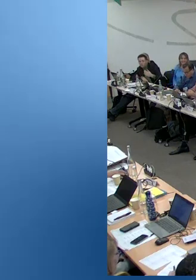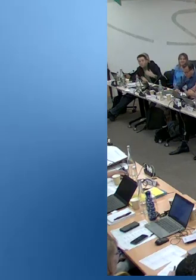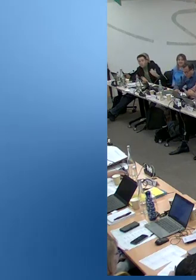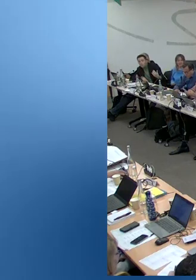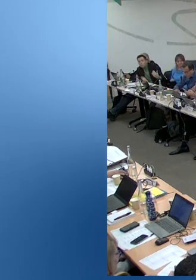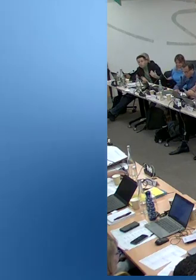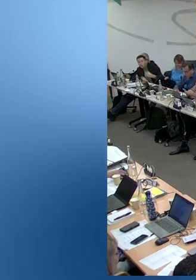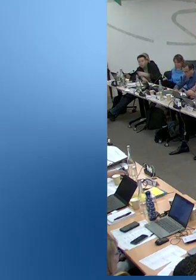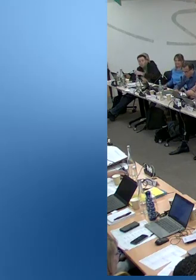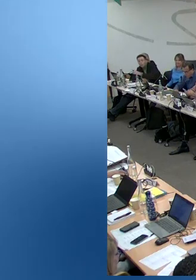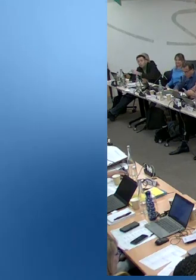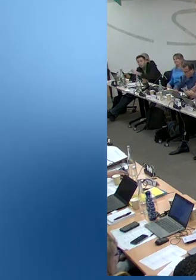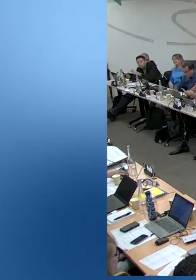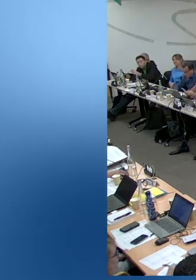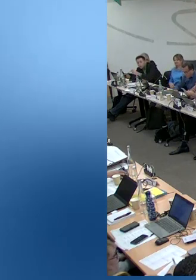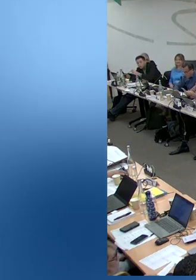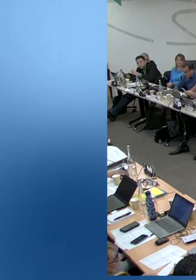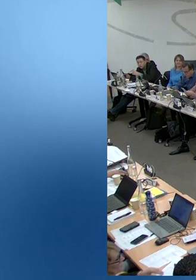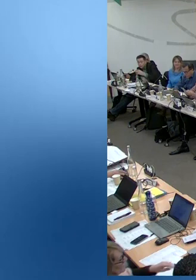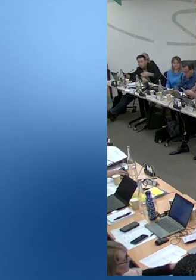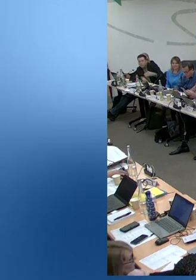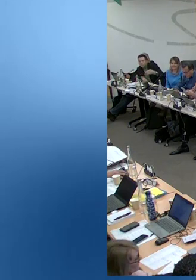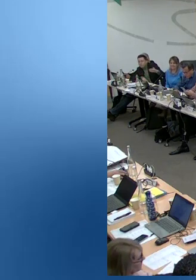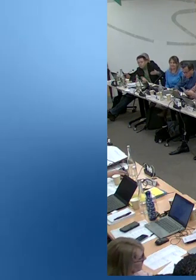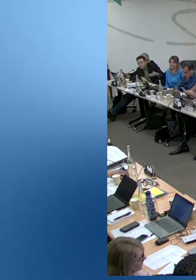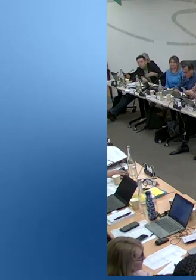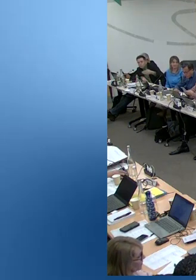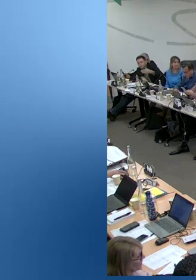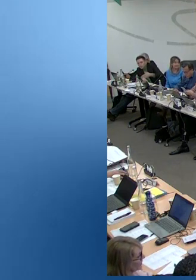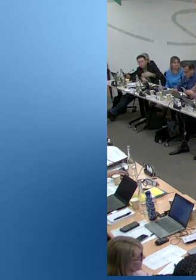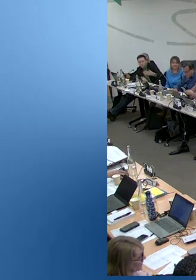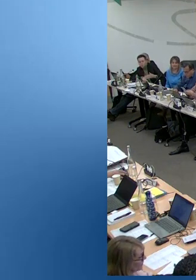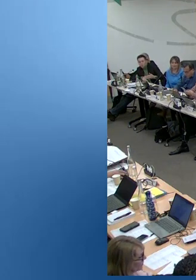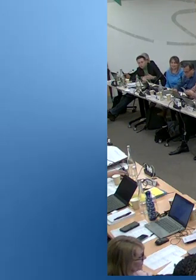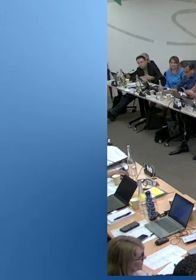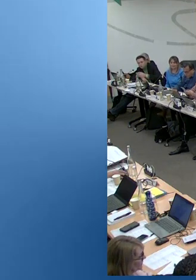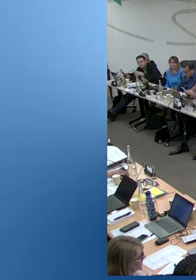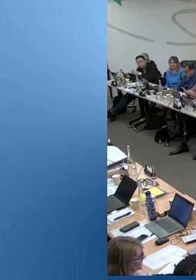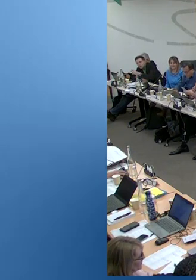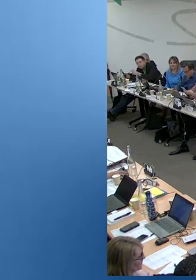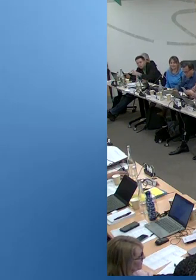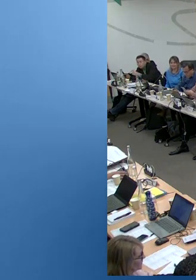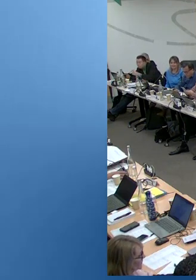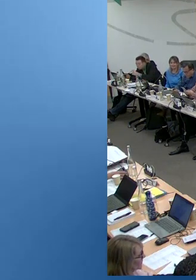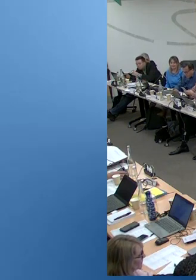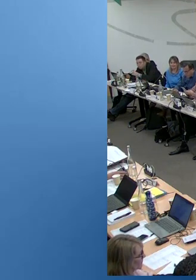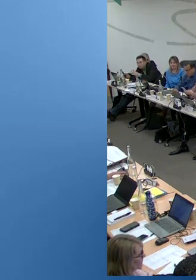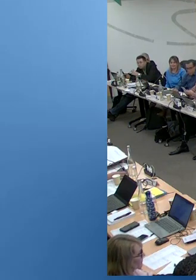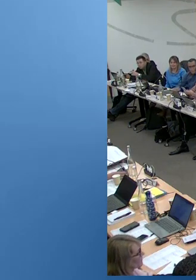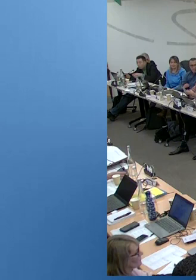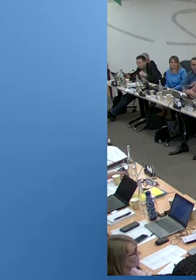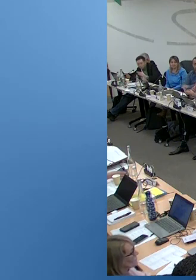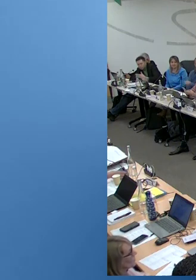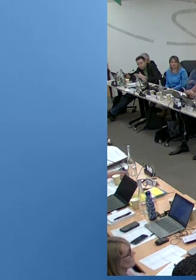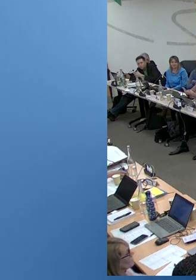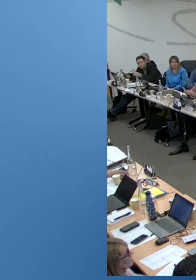chaque fois le quorum il est tenu par les non membres de votre major us qui ont des indemnités sont quand même cens aussi assurer le fonction c'est toujours les mêmes qui s'en